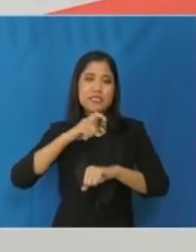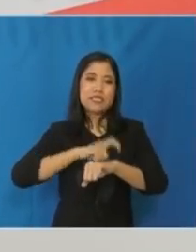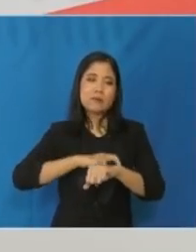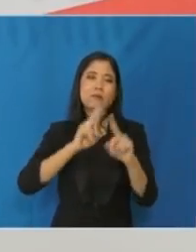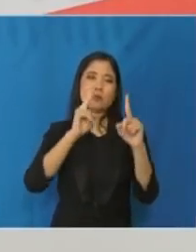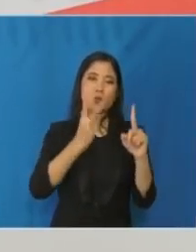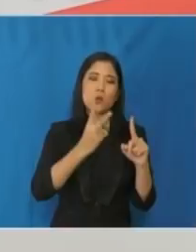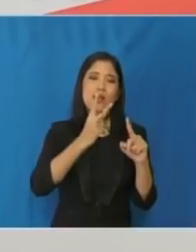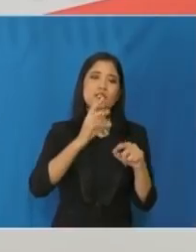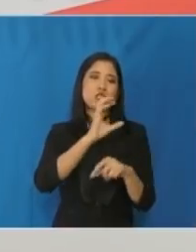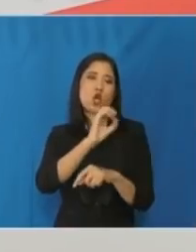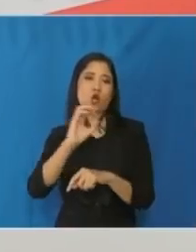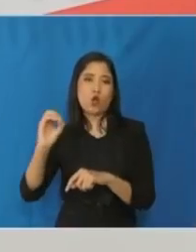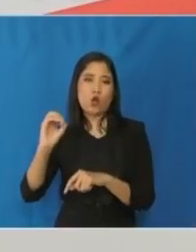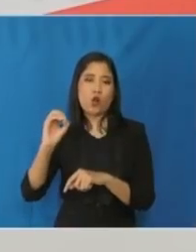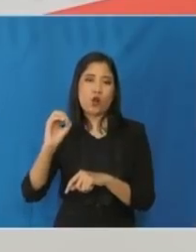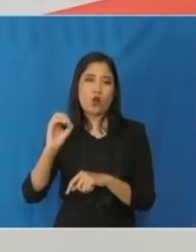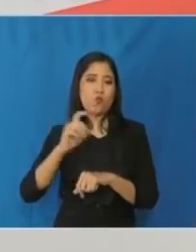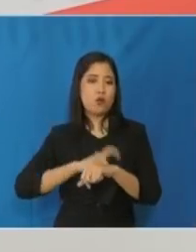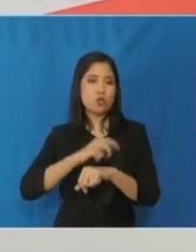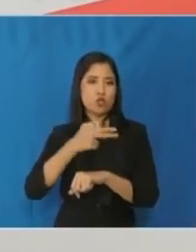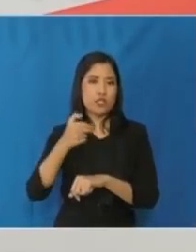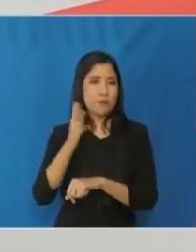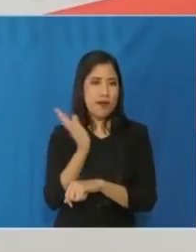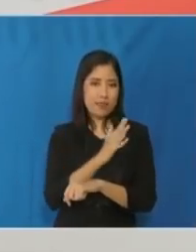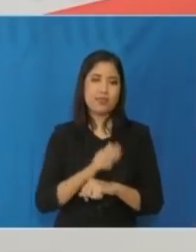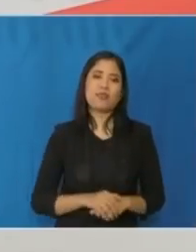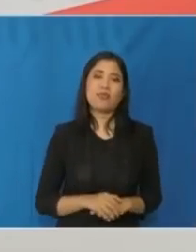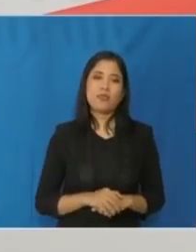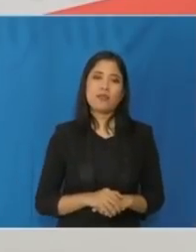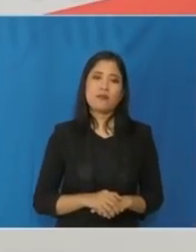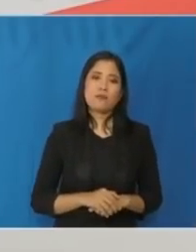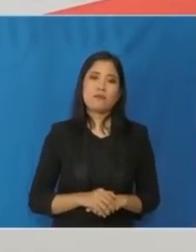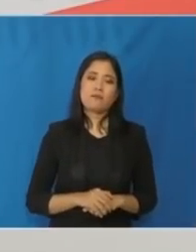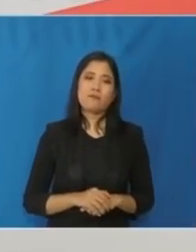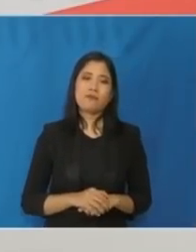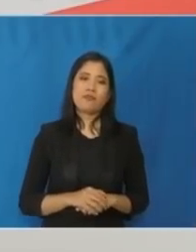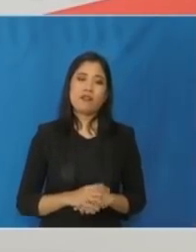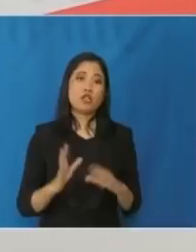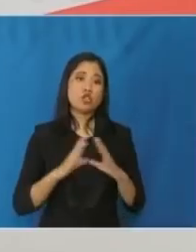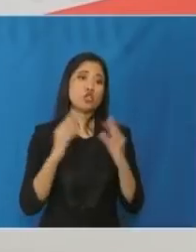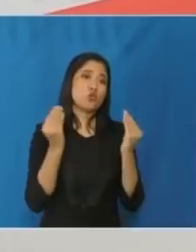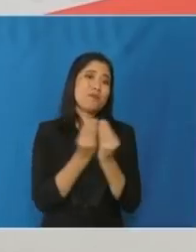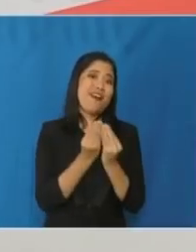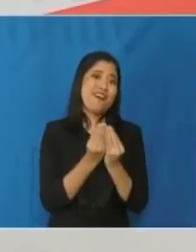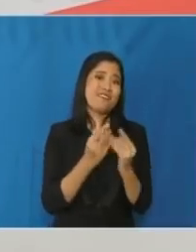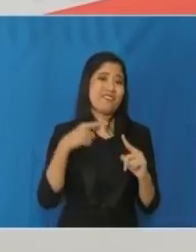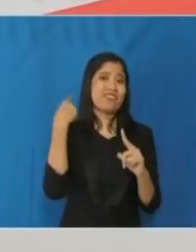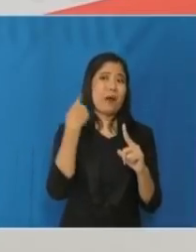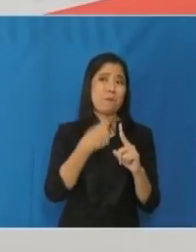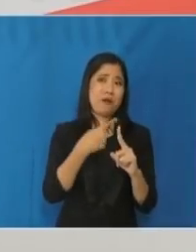12.30 WIB terjadi penambahan kasus yang cukup signifikan juga ada